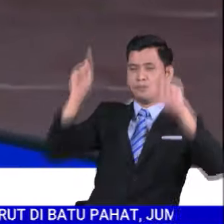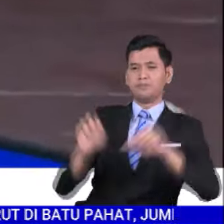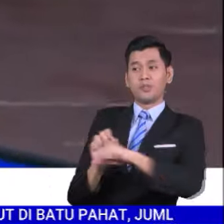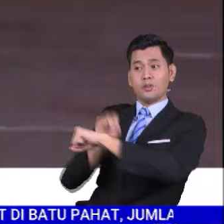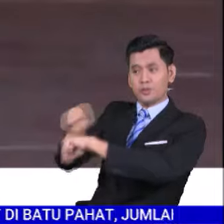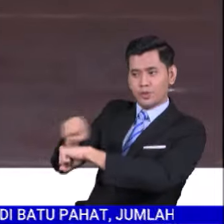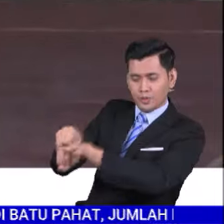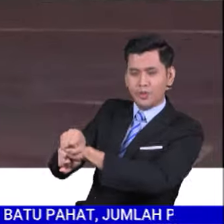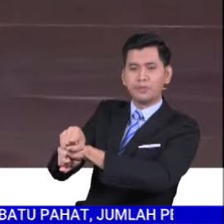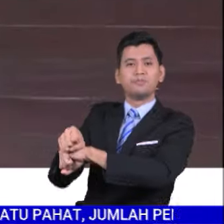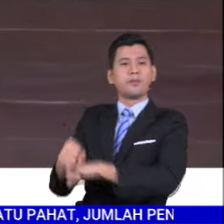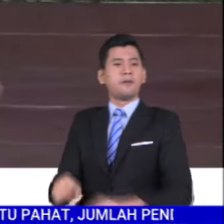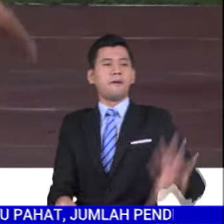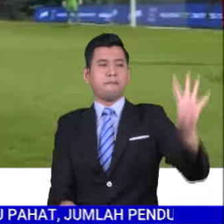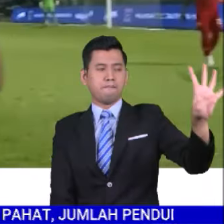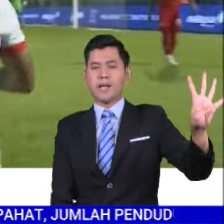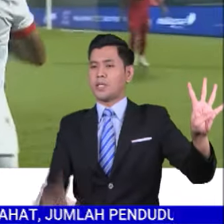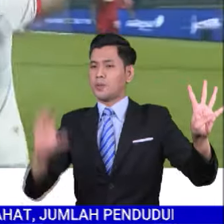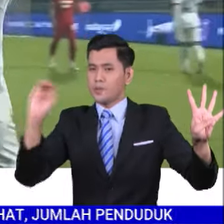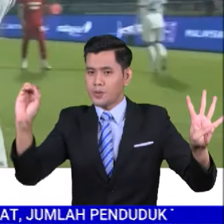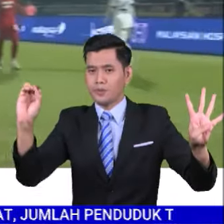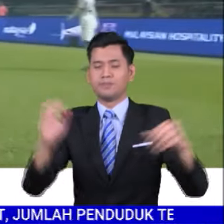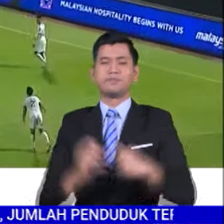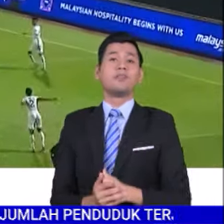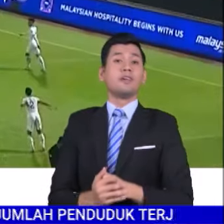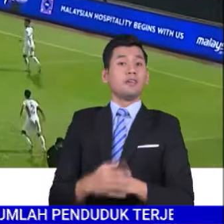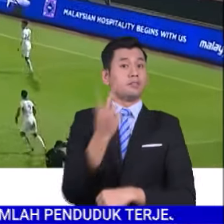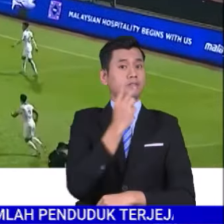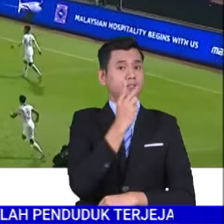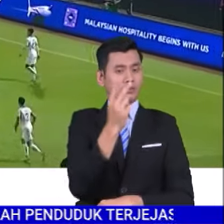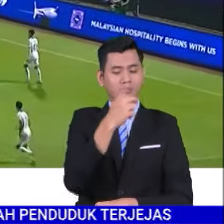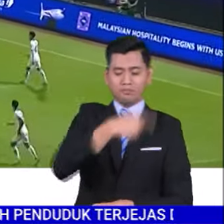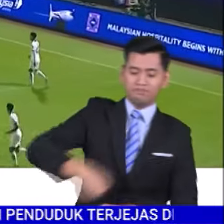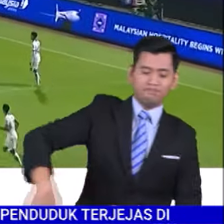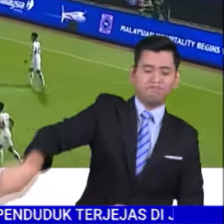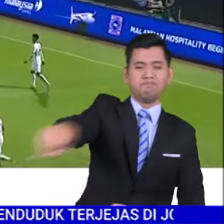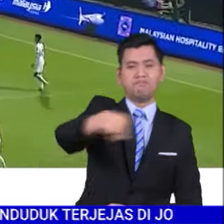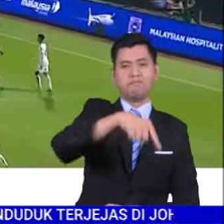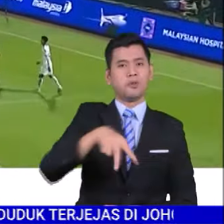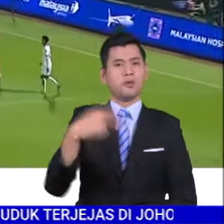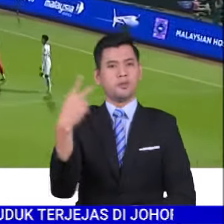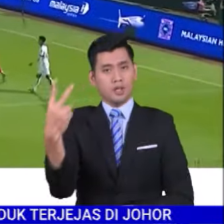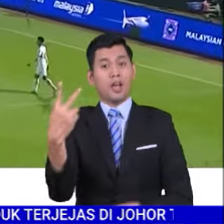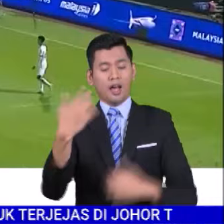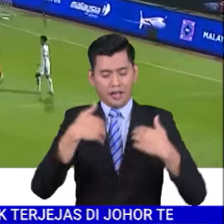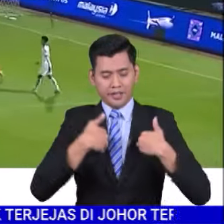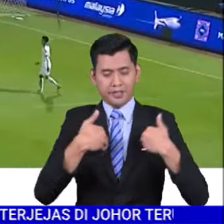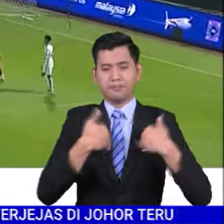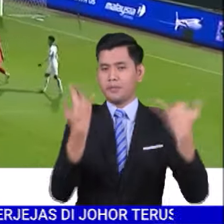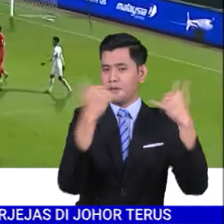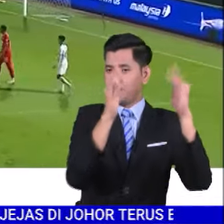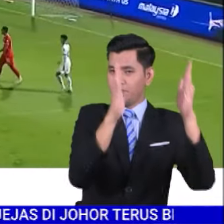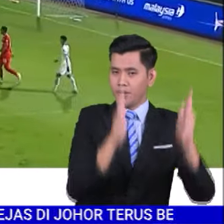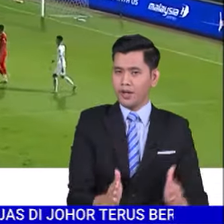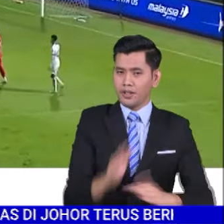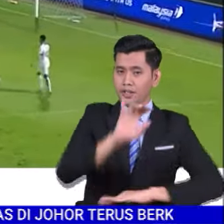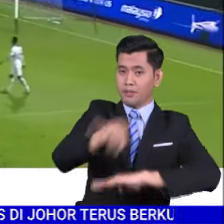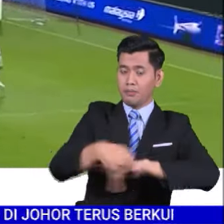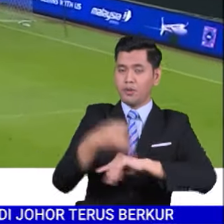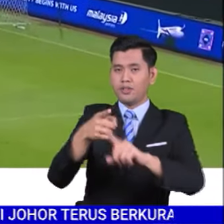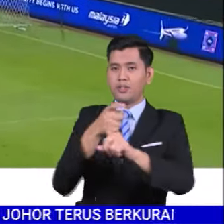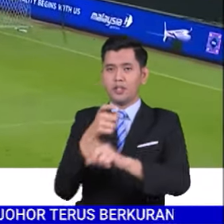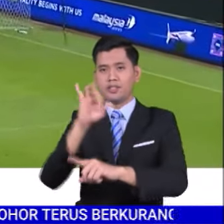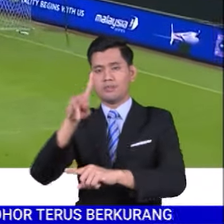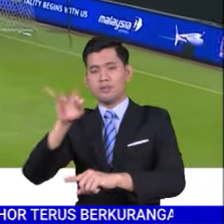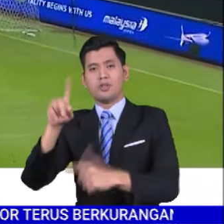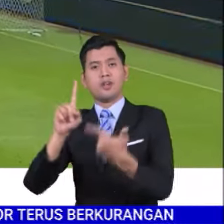mvpj ke semua jaringan babak kedua menurut si pemain impor dari Spanyol Iwan munis dan Perancis